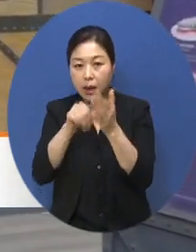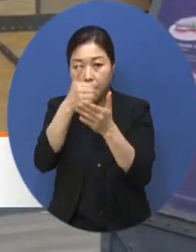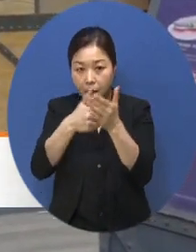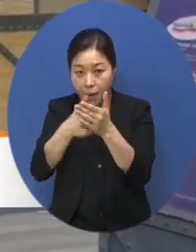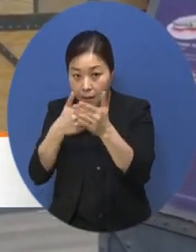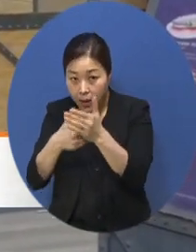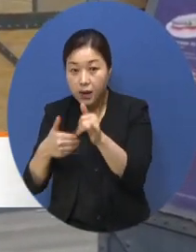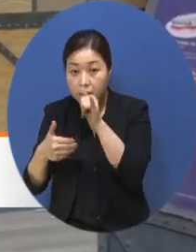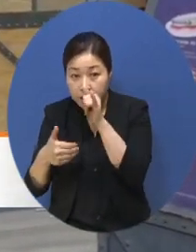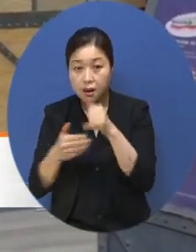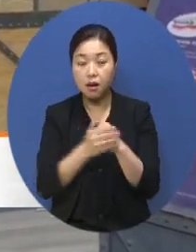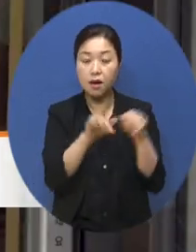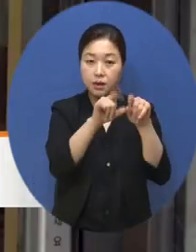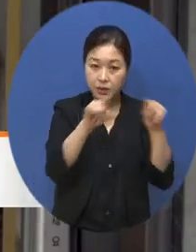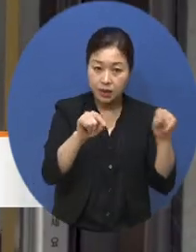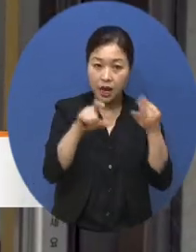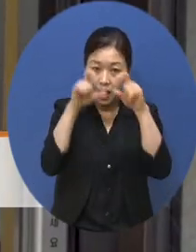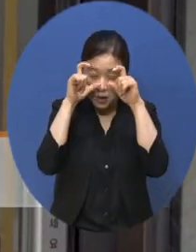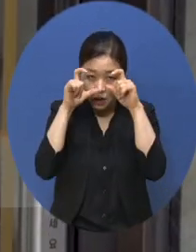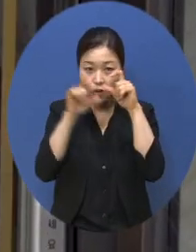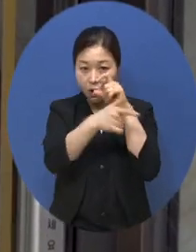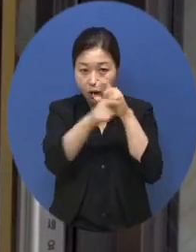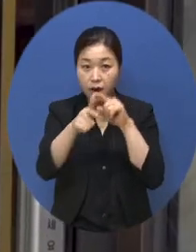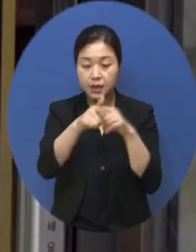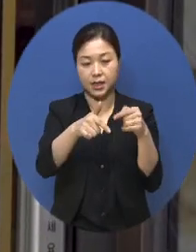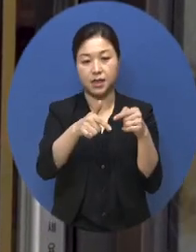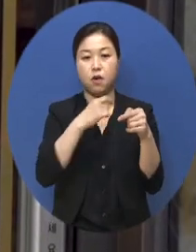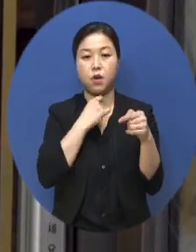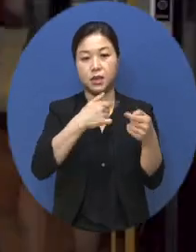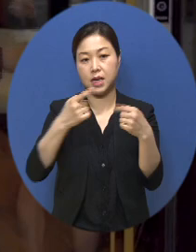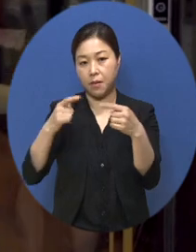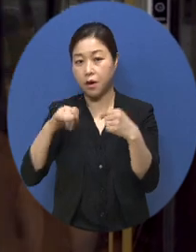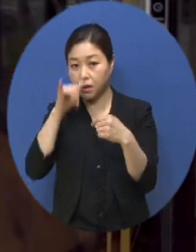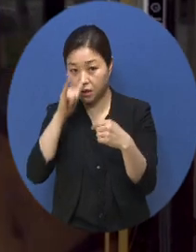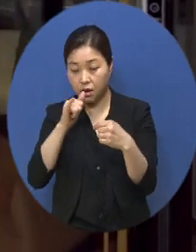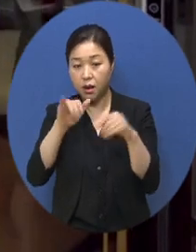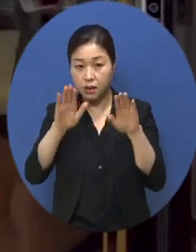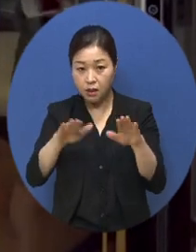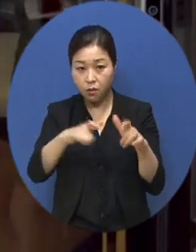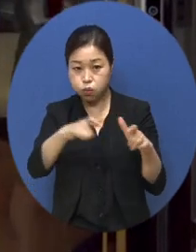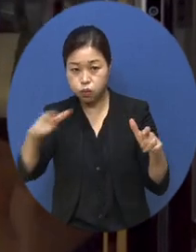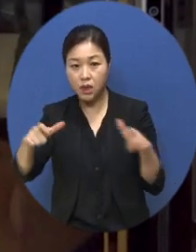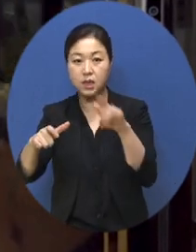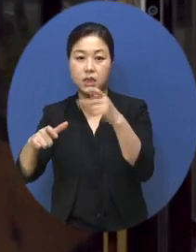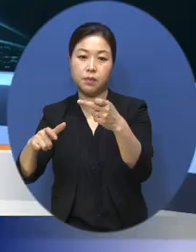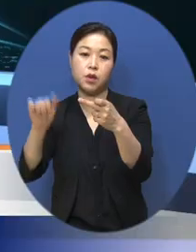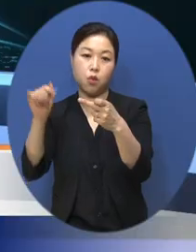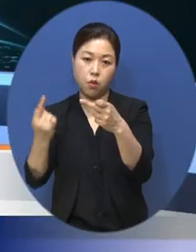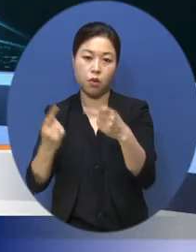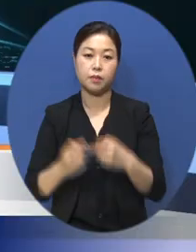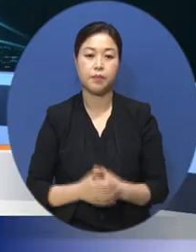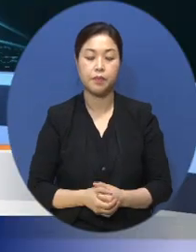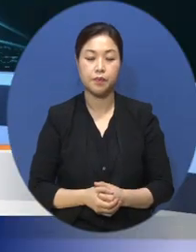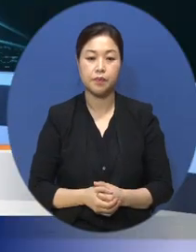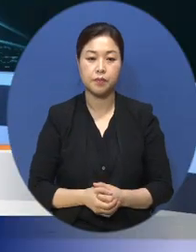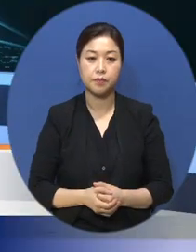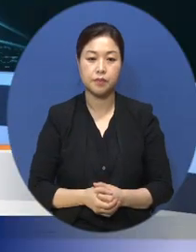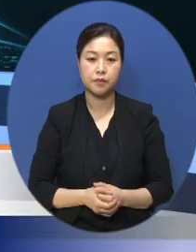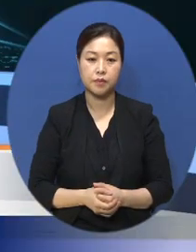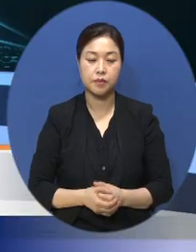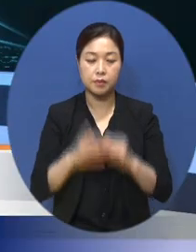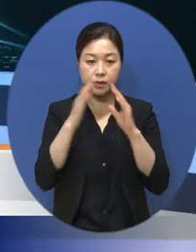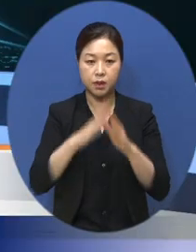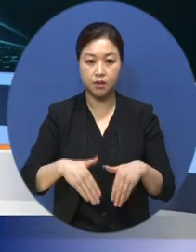등 다양한 업종에서 참여 의사를 밝혀 벌써 12호점까지 확정됐습니다. 전남